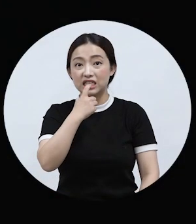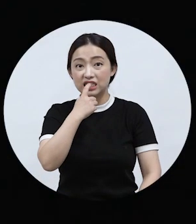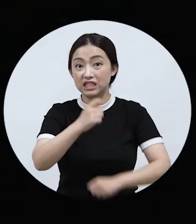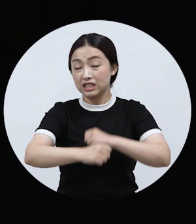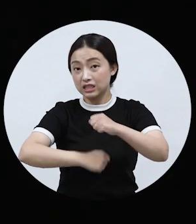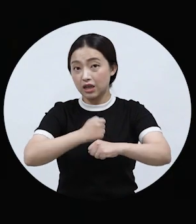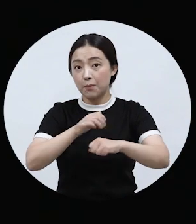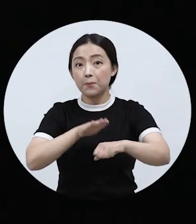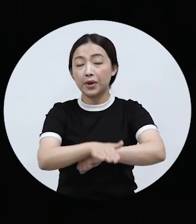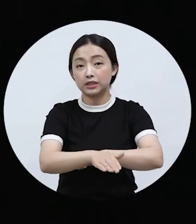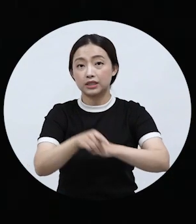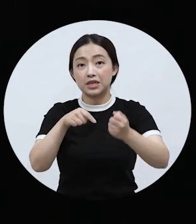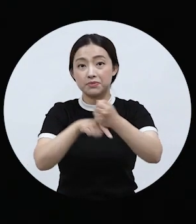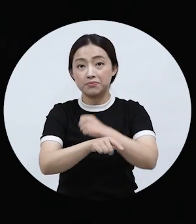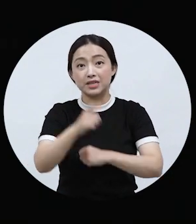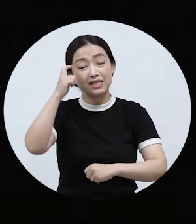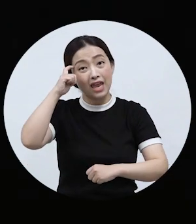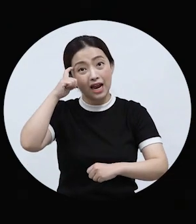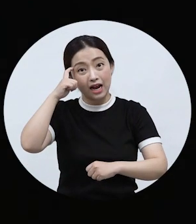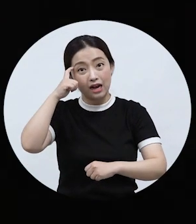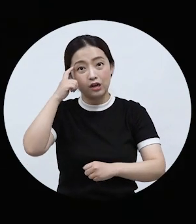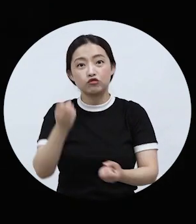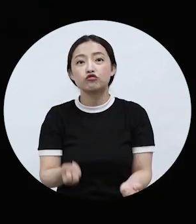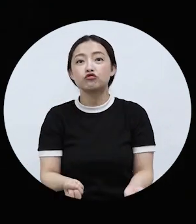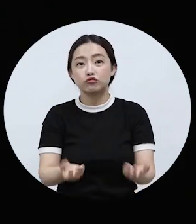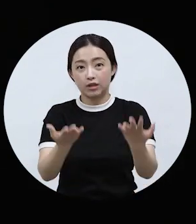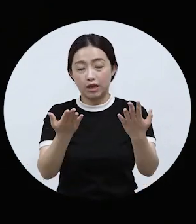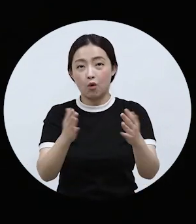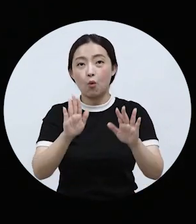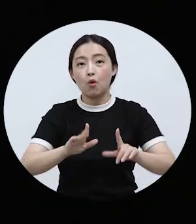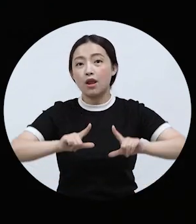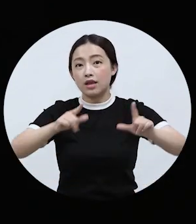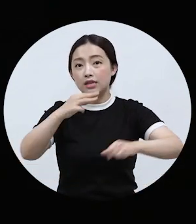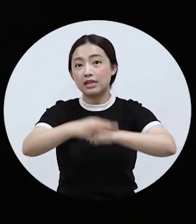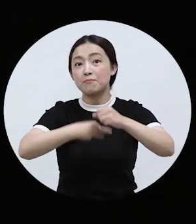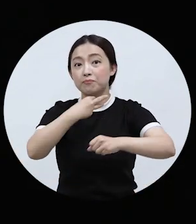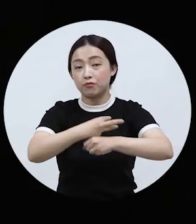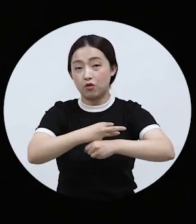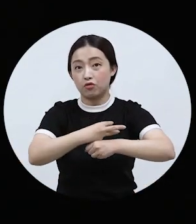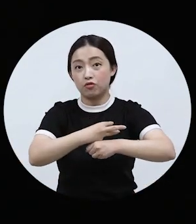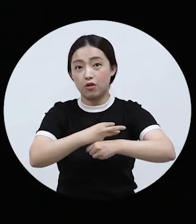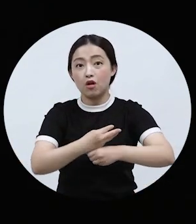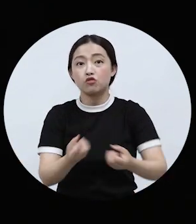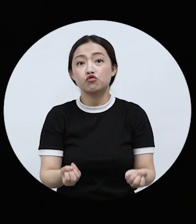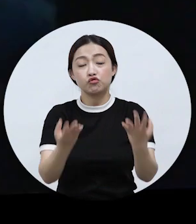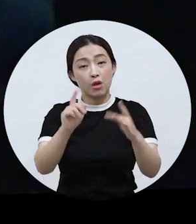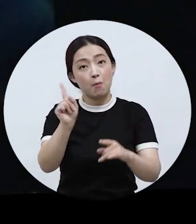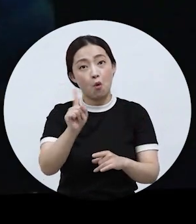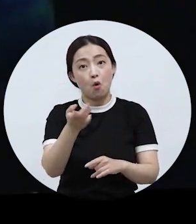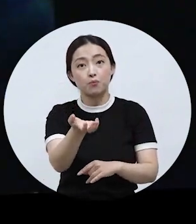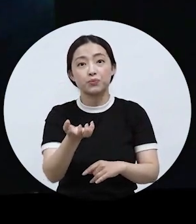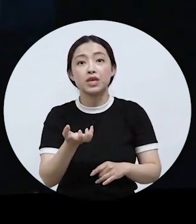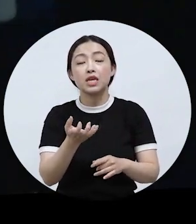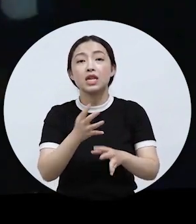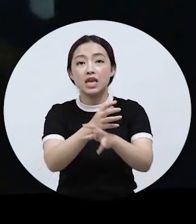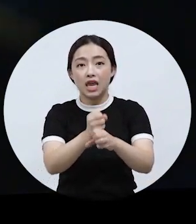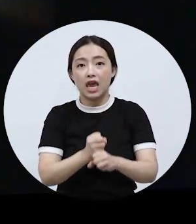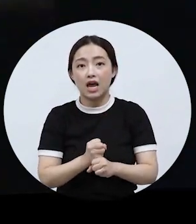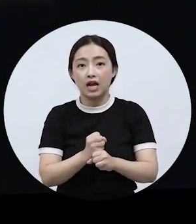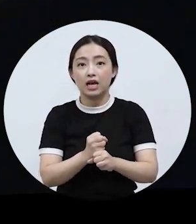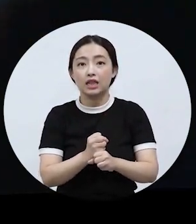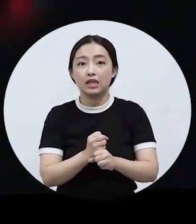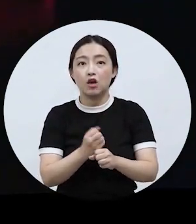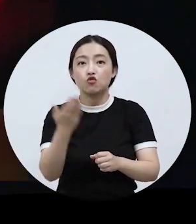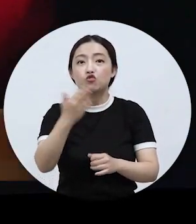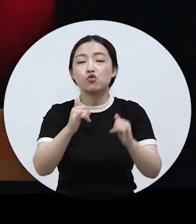일상 속에서 민주주의의 의미를 되새기는 제3회 민주주의축제가 개최됐습니다. 올해로 3회째를 맞는